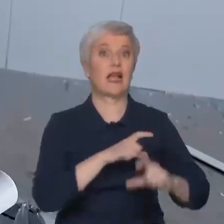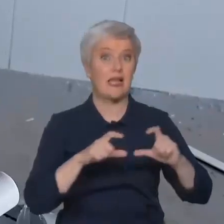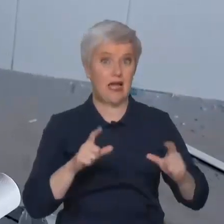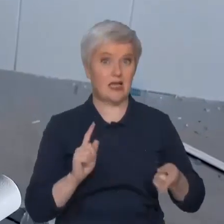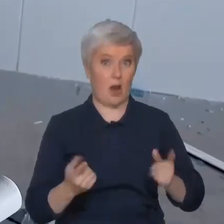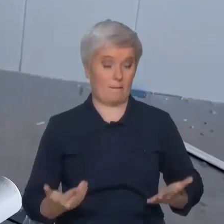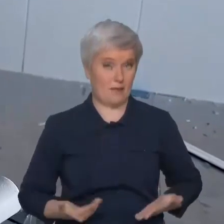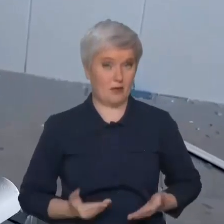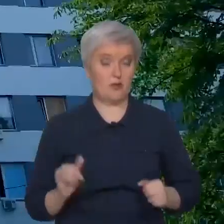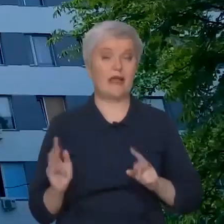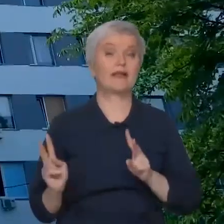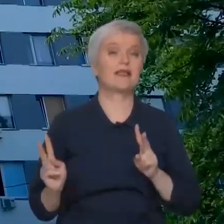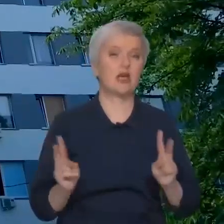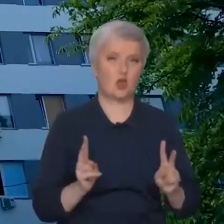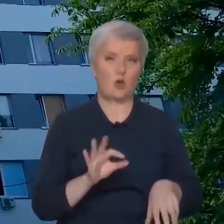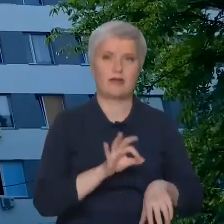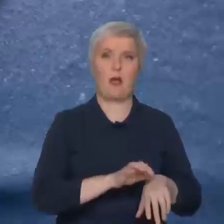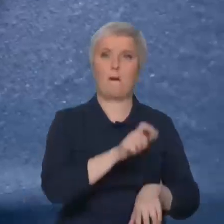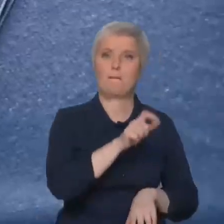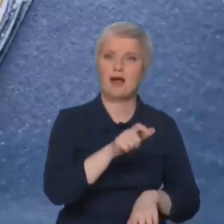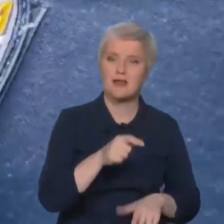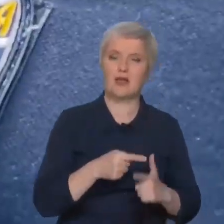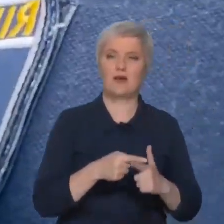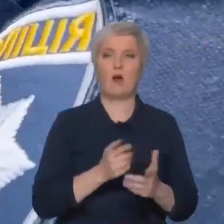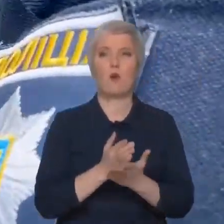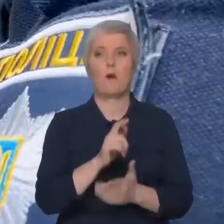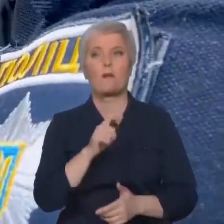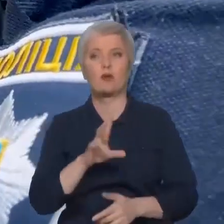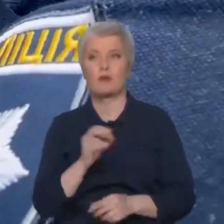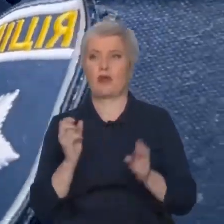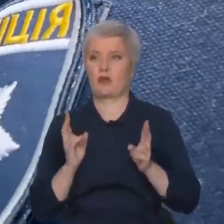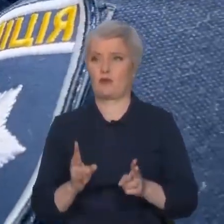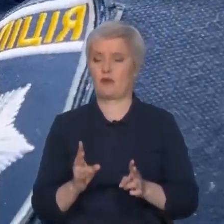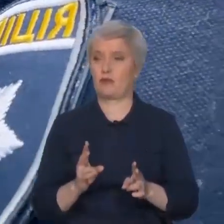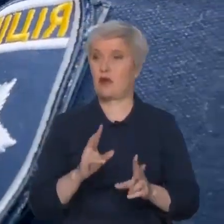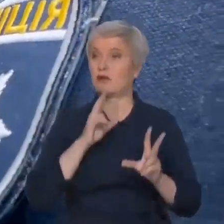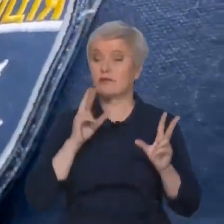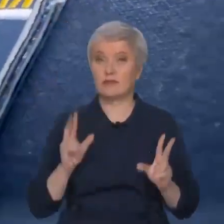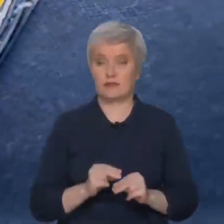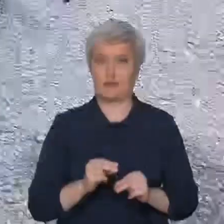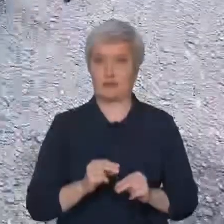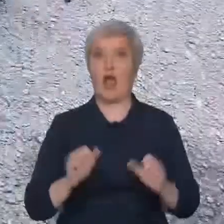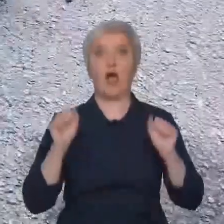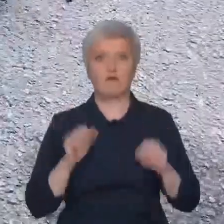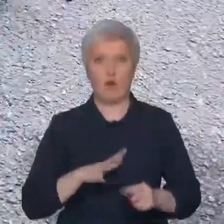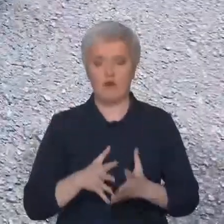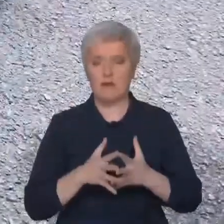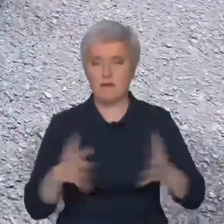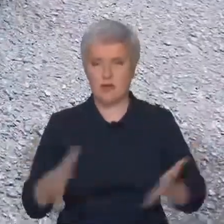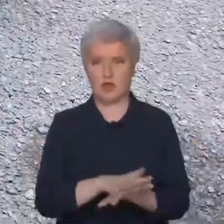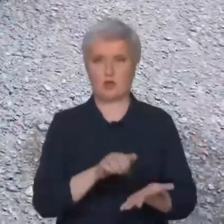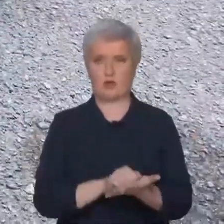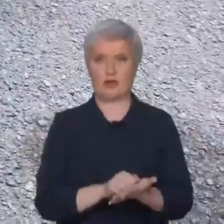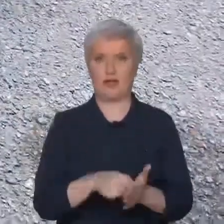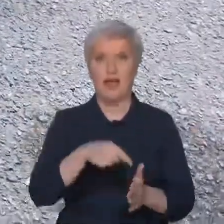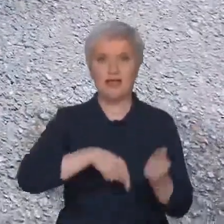ніхто з пацієнтів або персоналу не травмувалися. Не розговорювати, все нормально. Так, хорошо. Руйнування могли б бути більшими, кажуть сапери. Серед